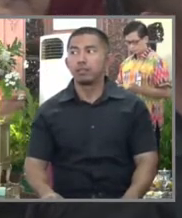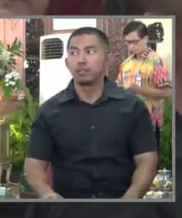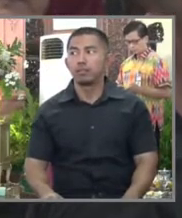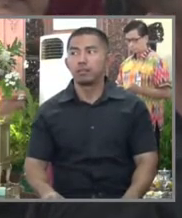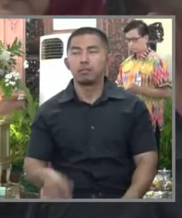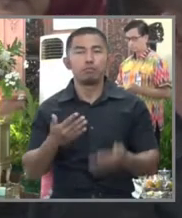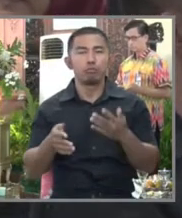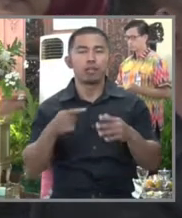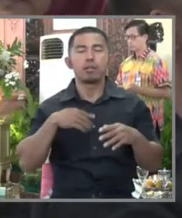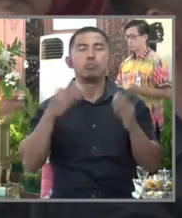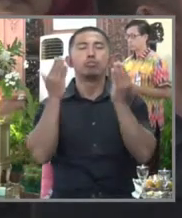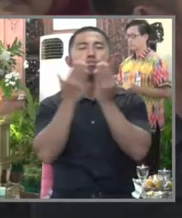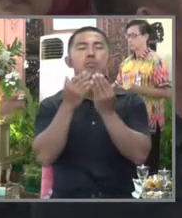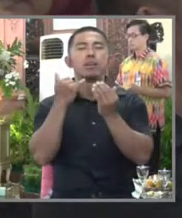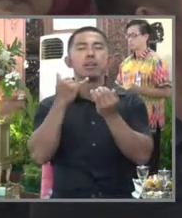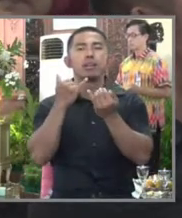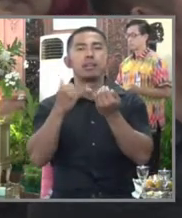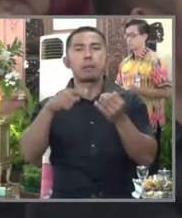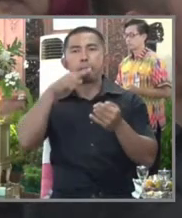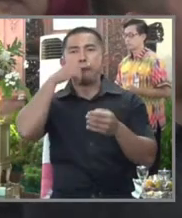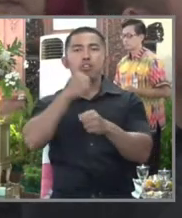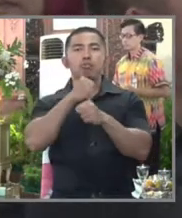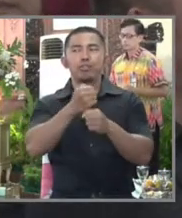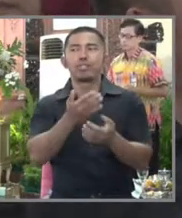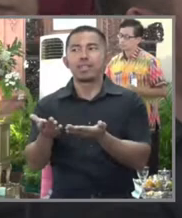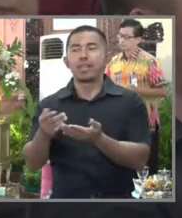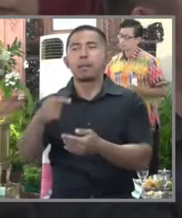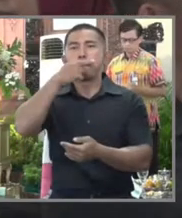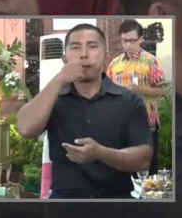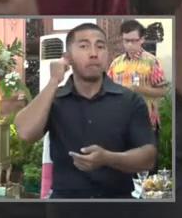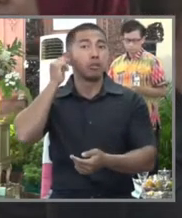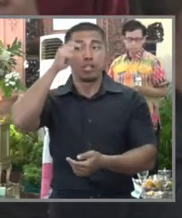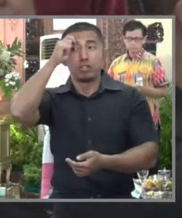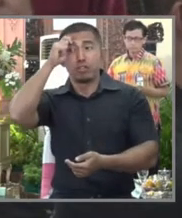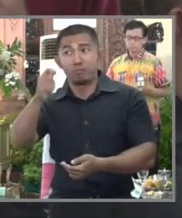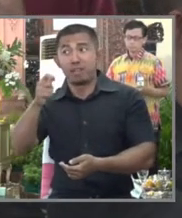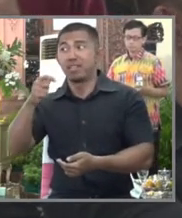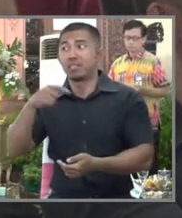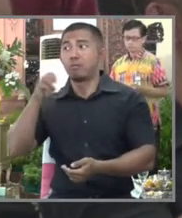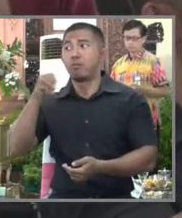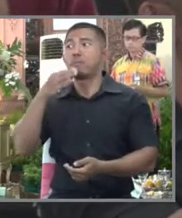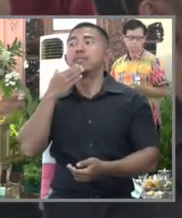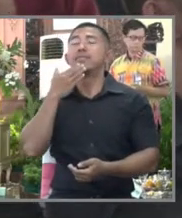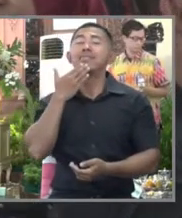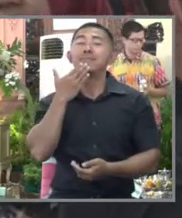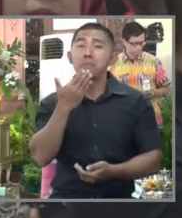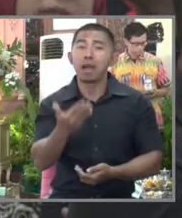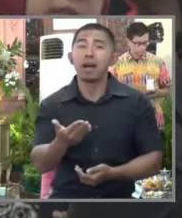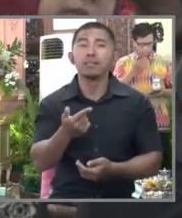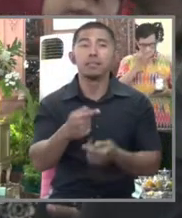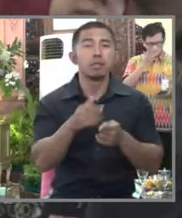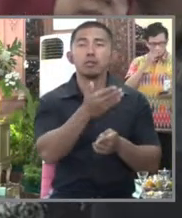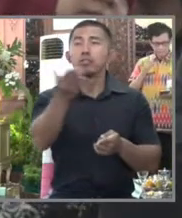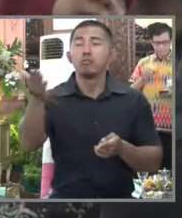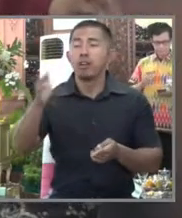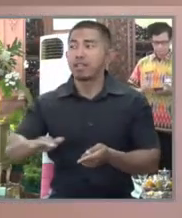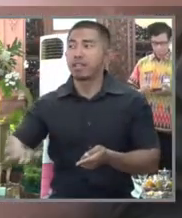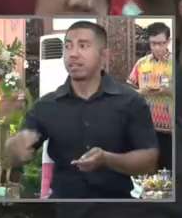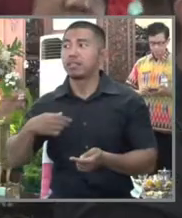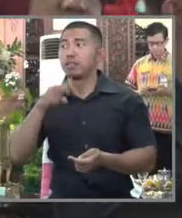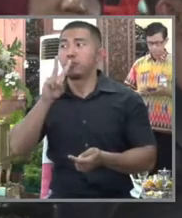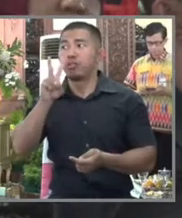closing statement dari Bapak Gubernur sebelum saya tutup. Silakan. Bapak Ibu yang saya hormati, saya menyampaikan terima kasih teman-teman semuanya, adik-adik. Ada dua